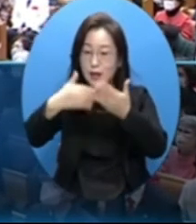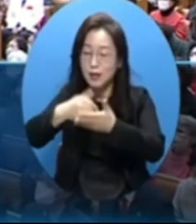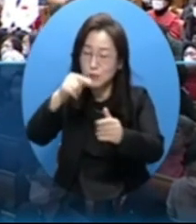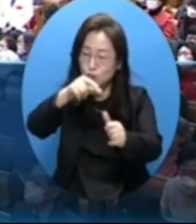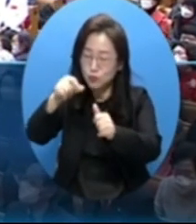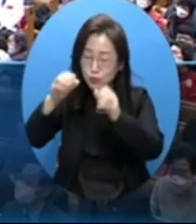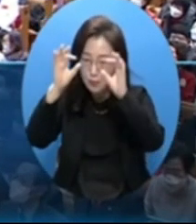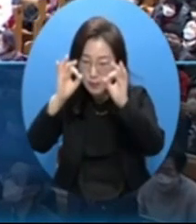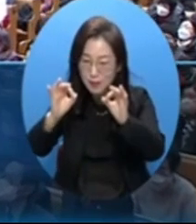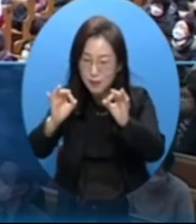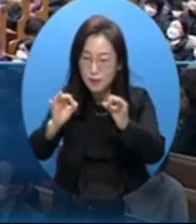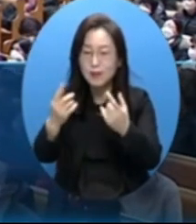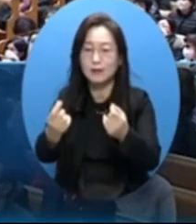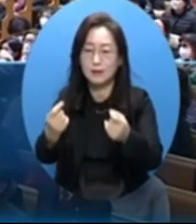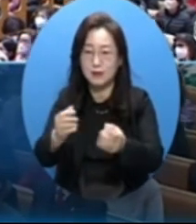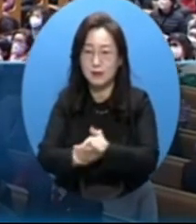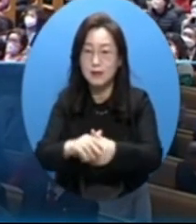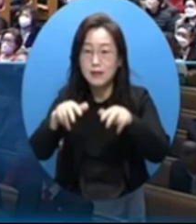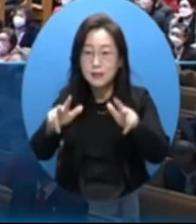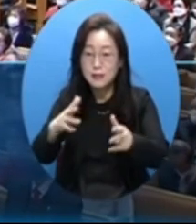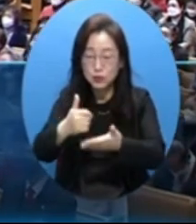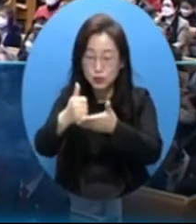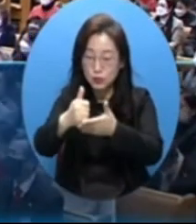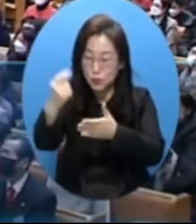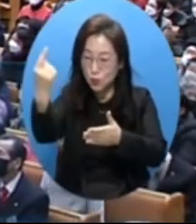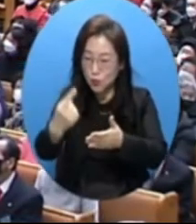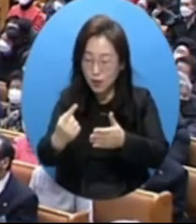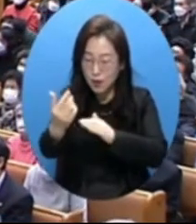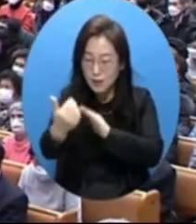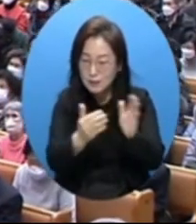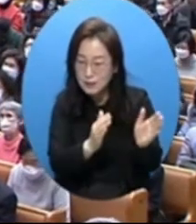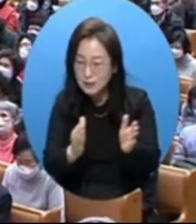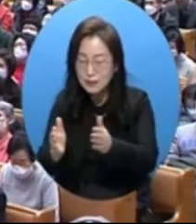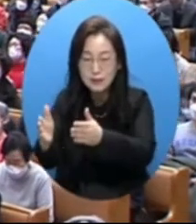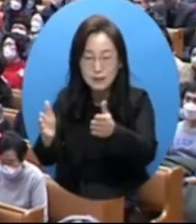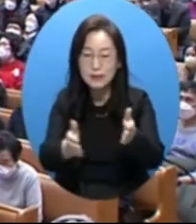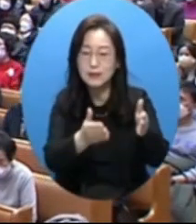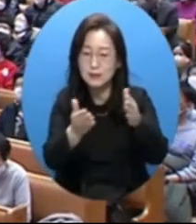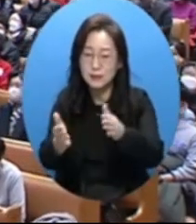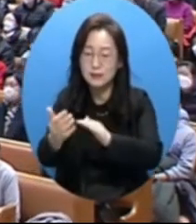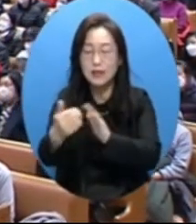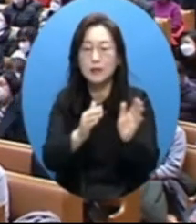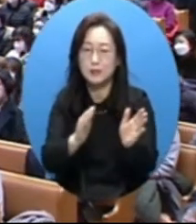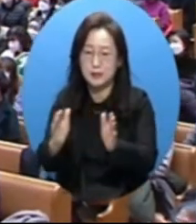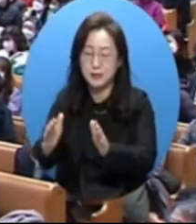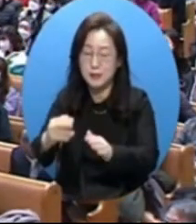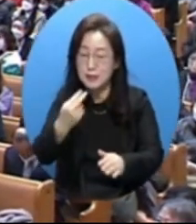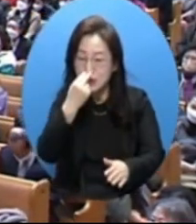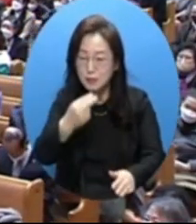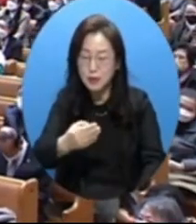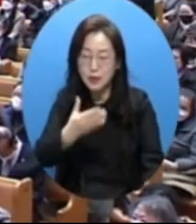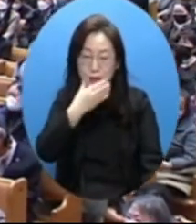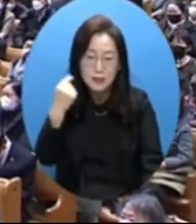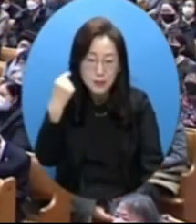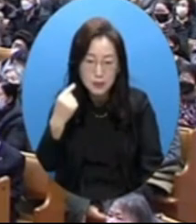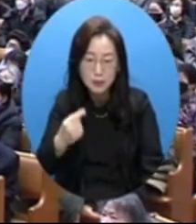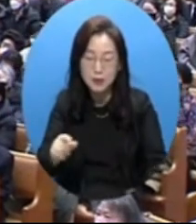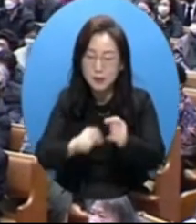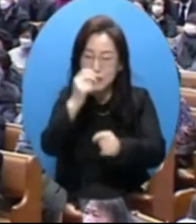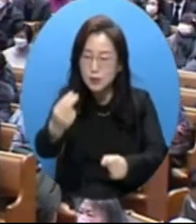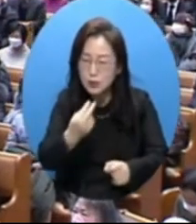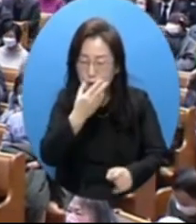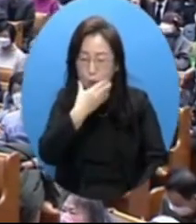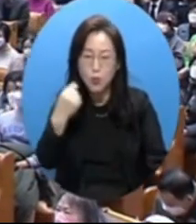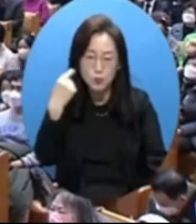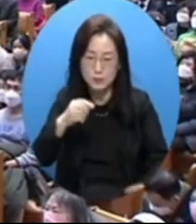보리라함과 같으리라 이들은 주모시키를 예비하면서 생명의 복음 구원해 보고 지혜의 복음 영생의 복음 만방에